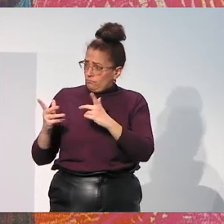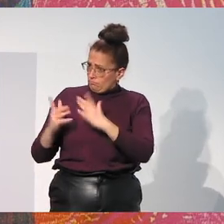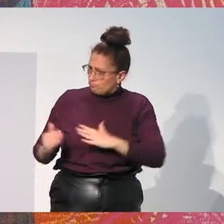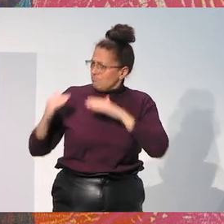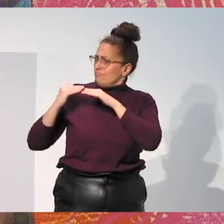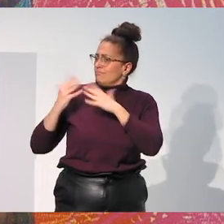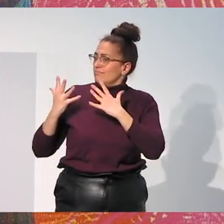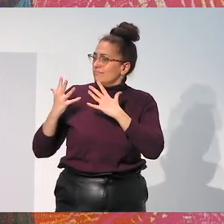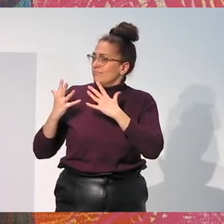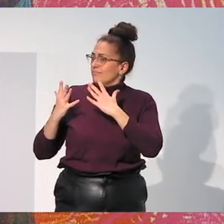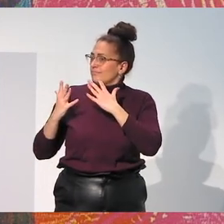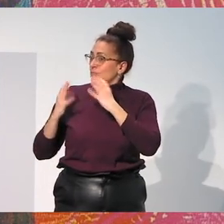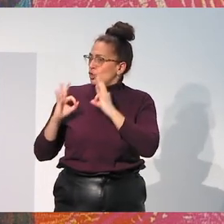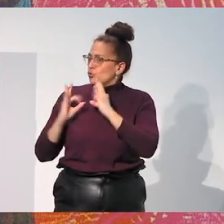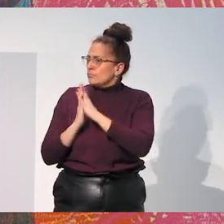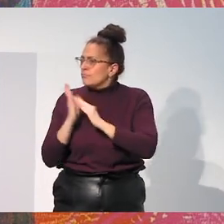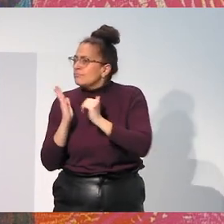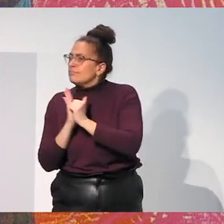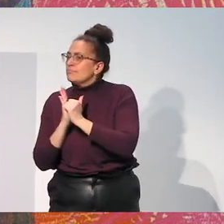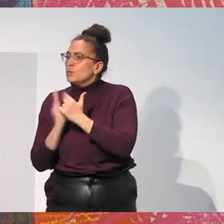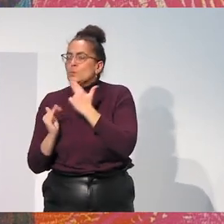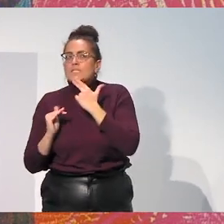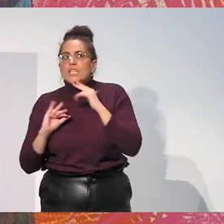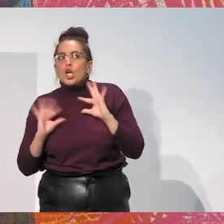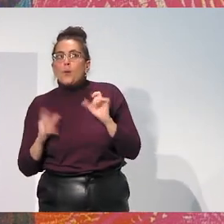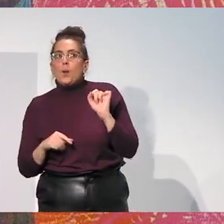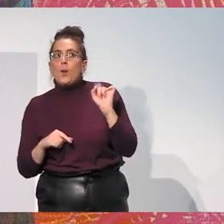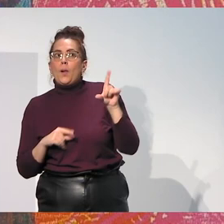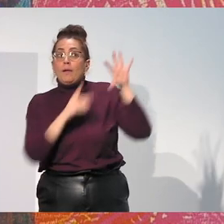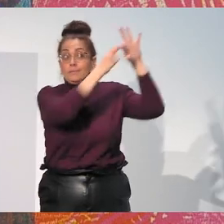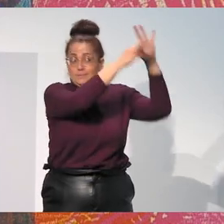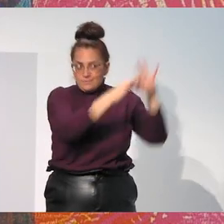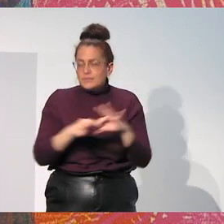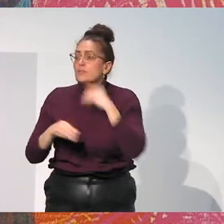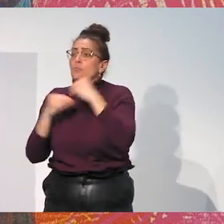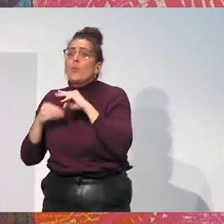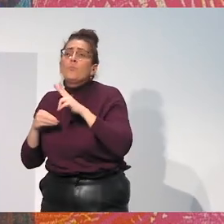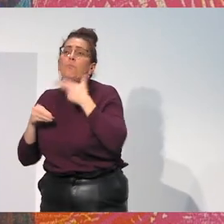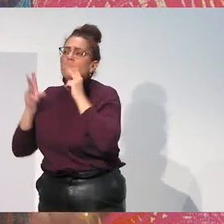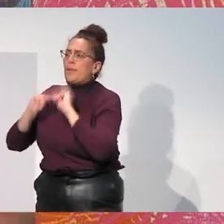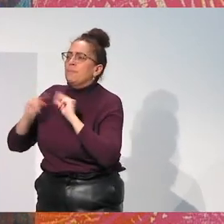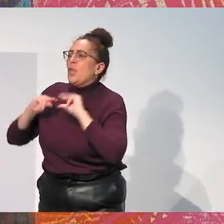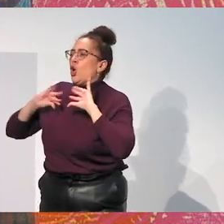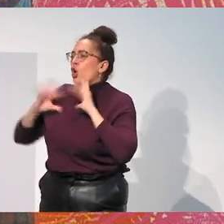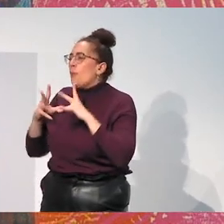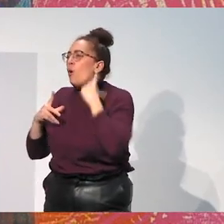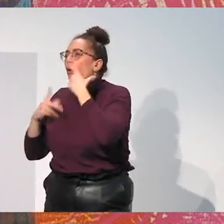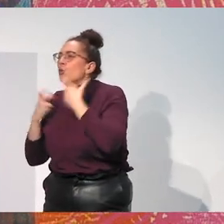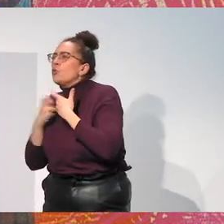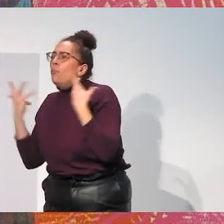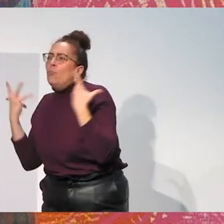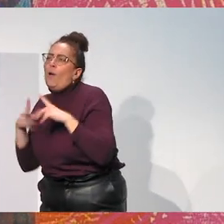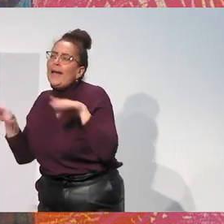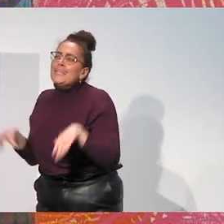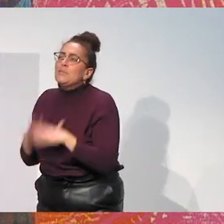dans l'usage du soleil pour essayer de dessiner ces utopies et ces sociétés idéales, ces sociétés